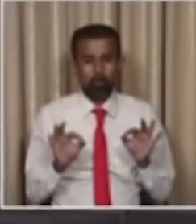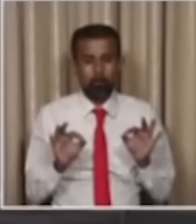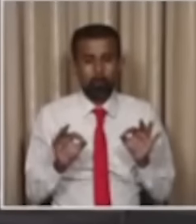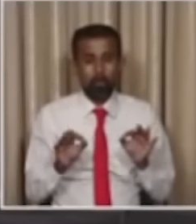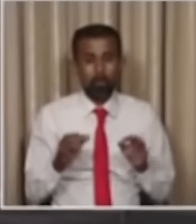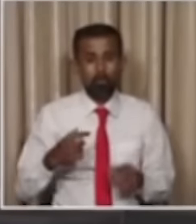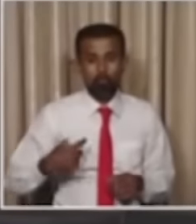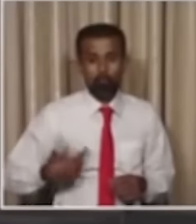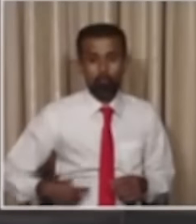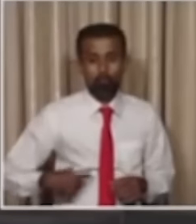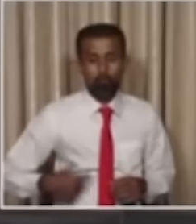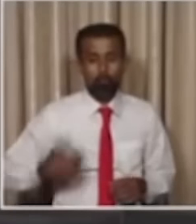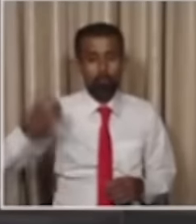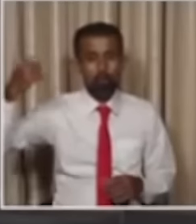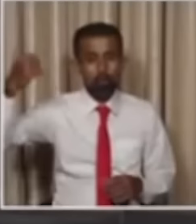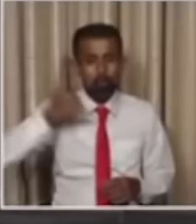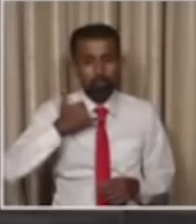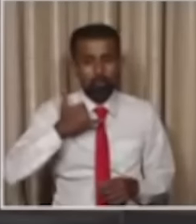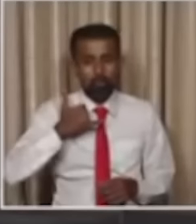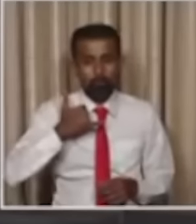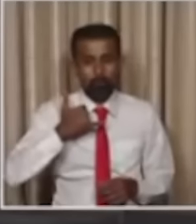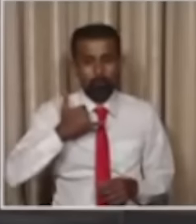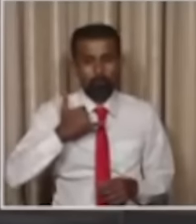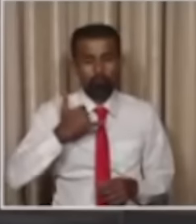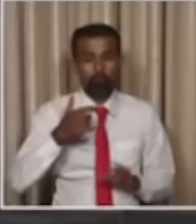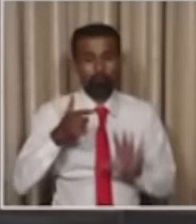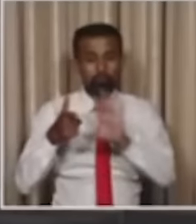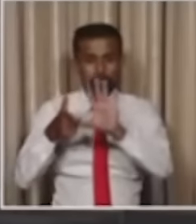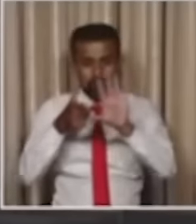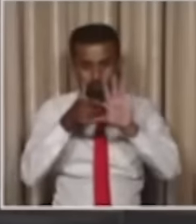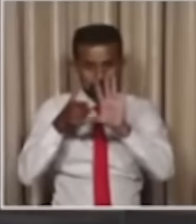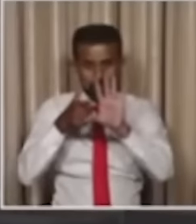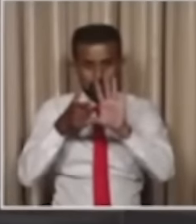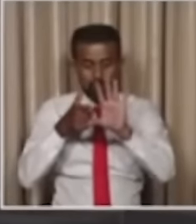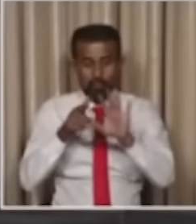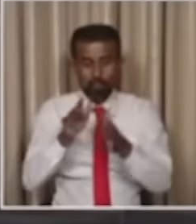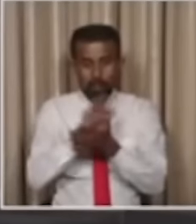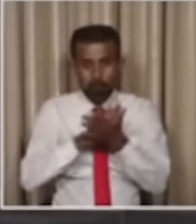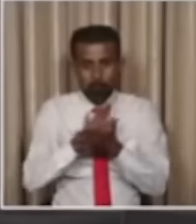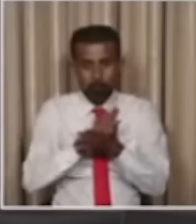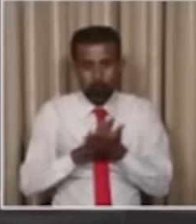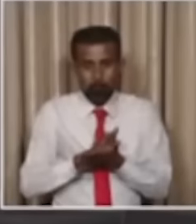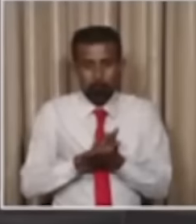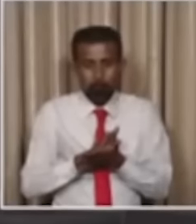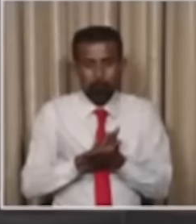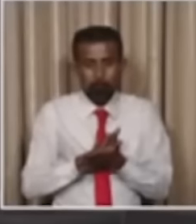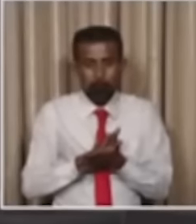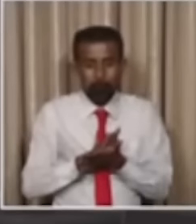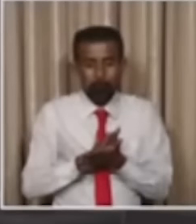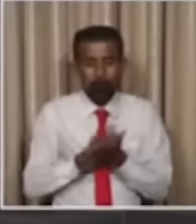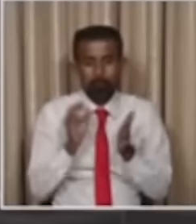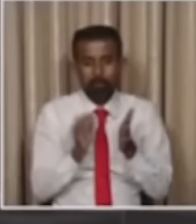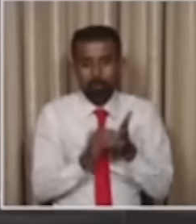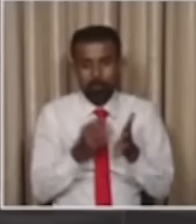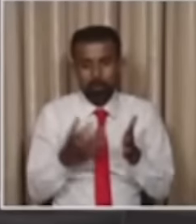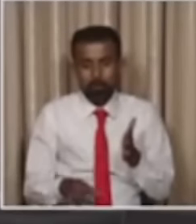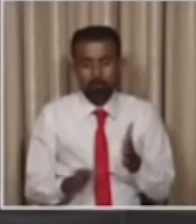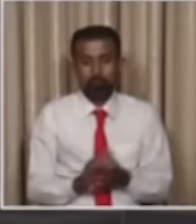ජංගම දුරකථනයට ඇමතුමක් එනවා. CCTV කැමරාවල ඊටාම පැහැදිලිව සඳහන් වෙලා